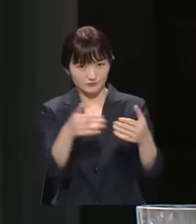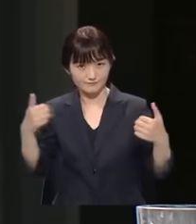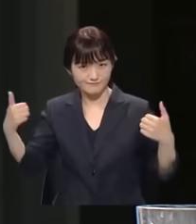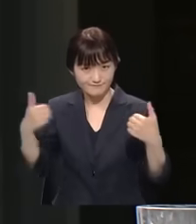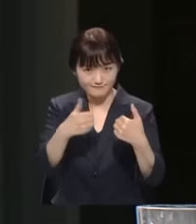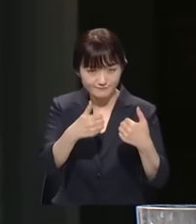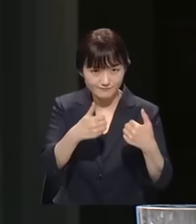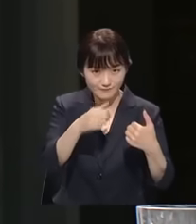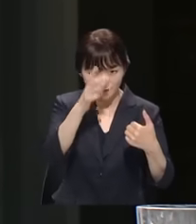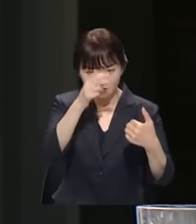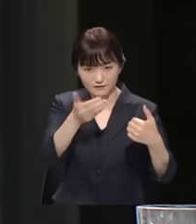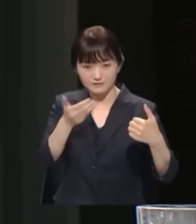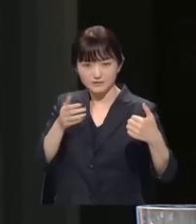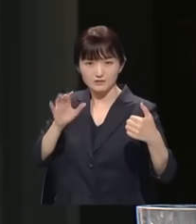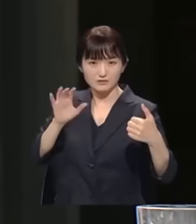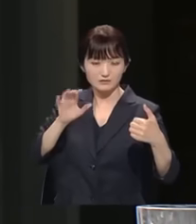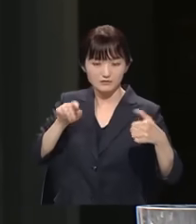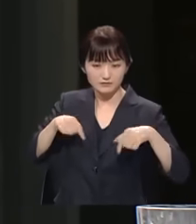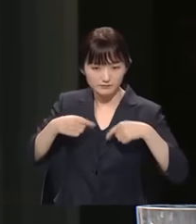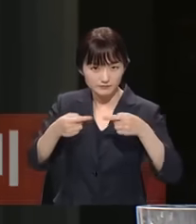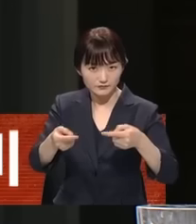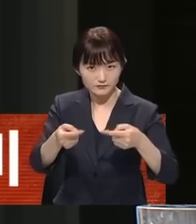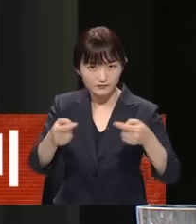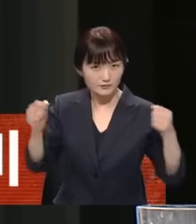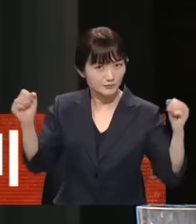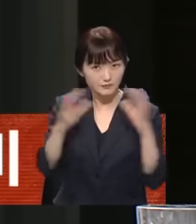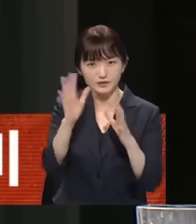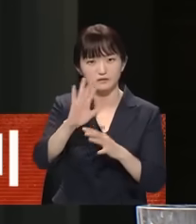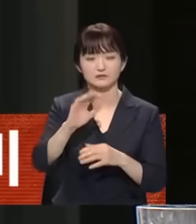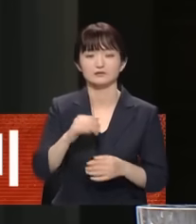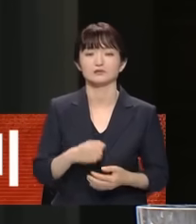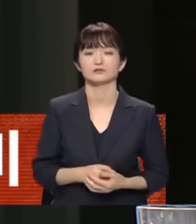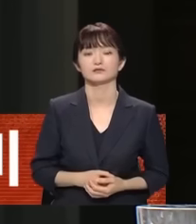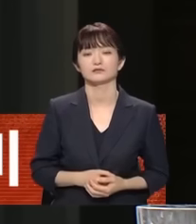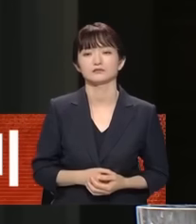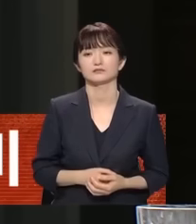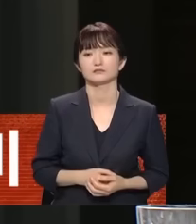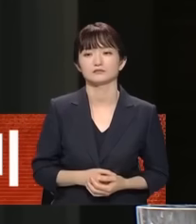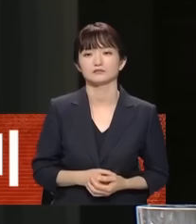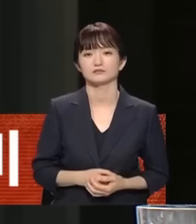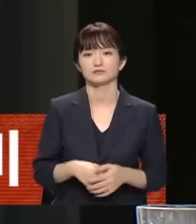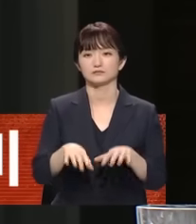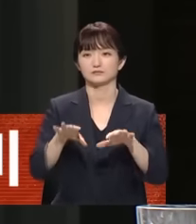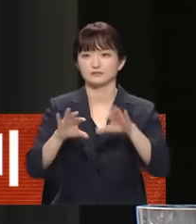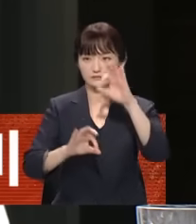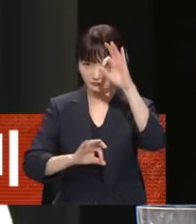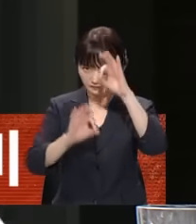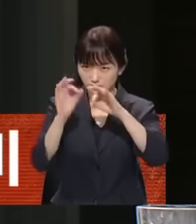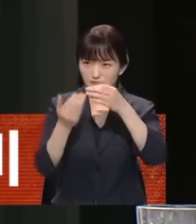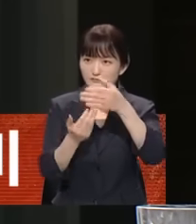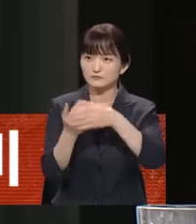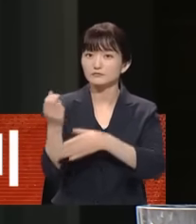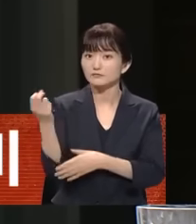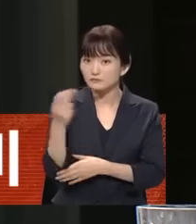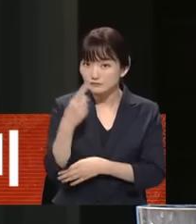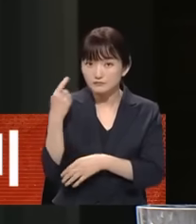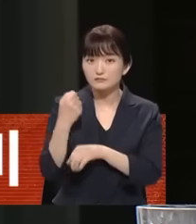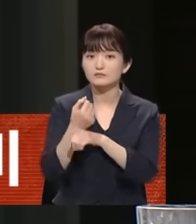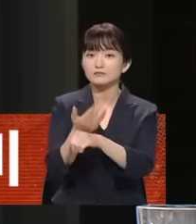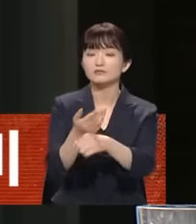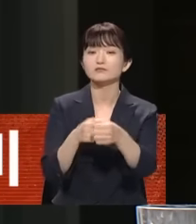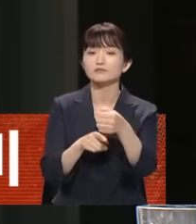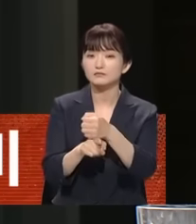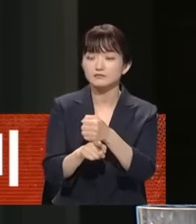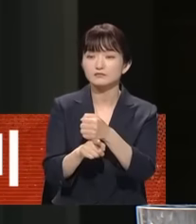해서 큰 충돌로 이어지지는 않았습니다 자 일단 저희가 오늘이 사건을 다시 좀 전해드린 이유가